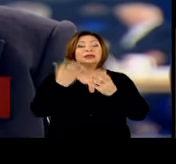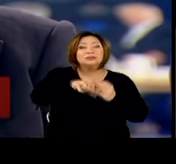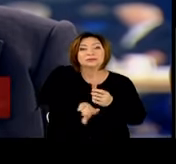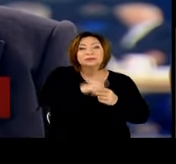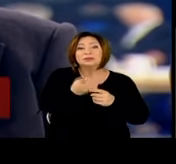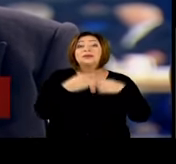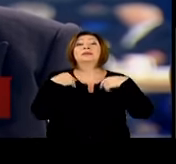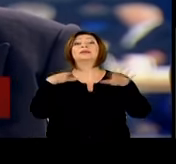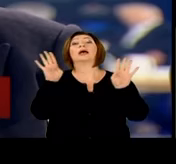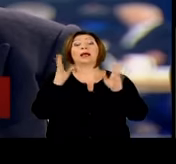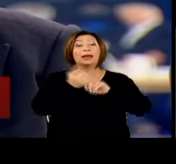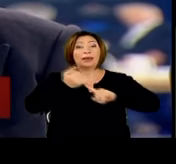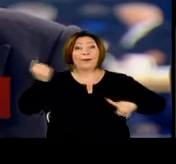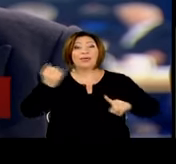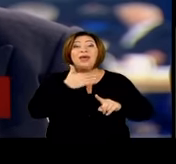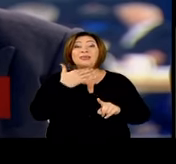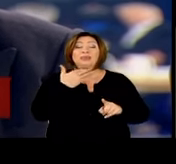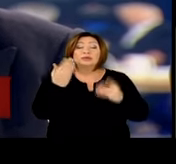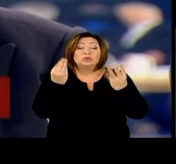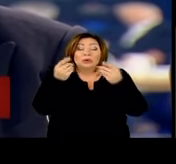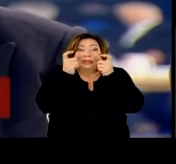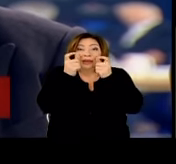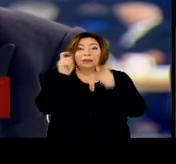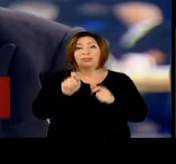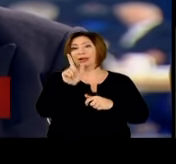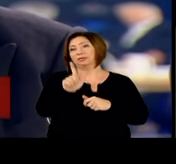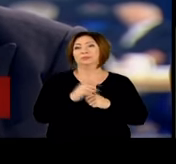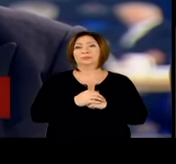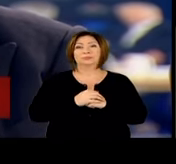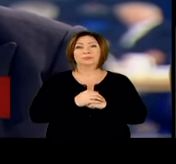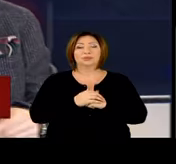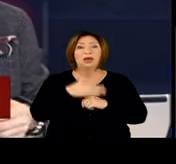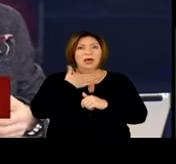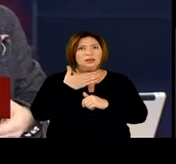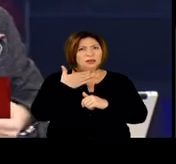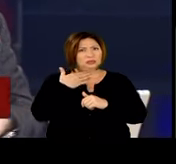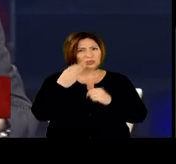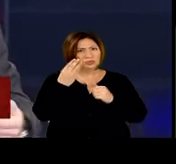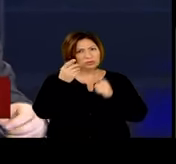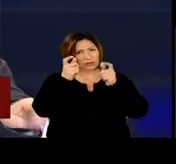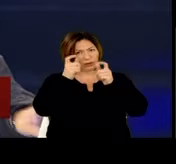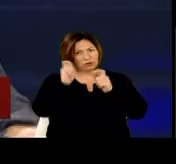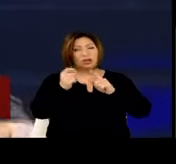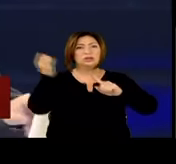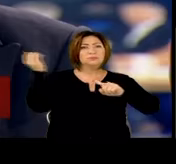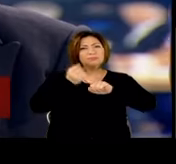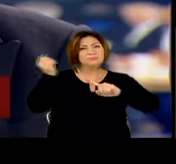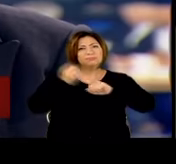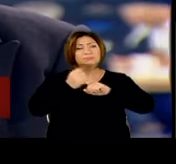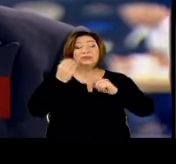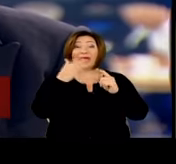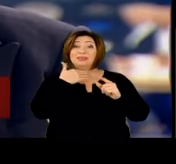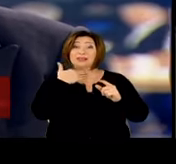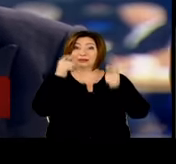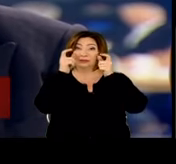koymak değil. Kebap deyince etine çok dikkat etmek lazım. Etine dikkat ediyorsa, evet, şişe saplıyorsa ne olacak? Dikkat